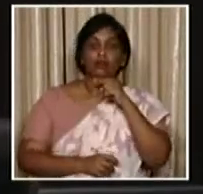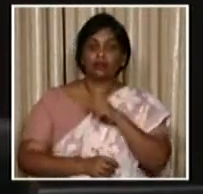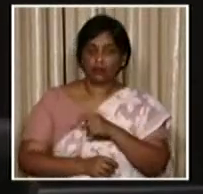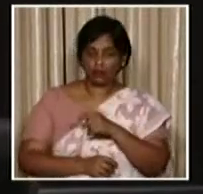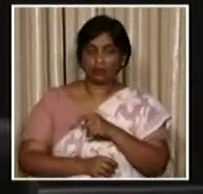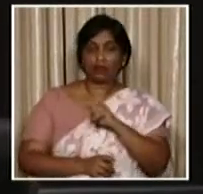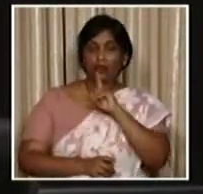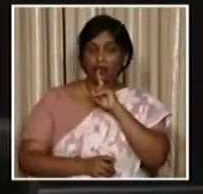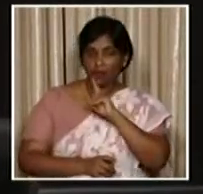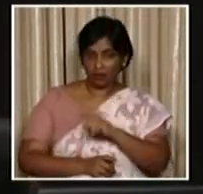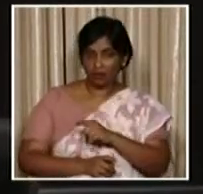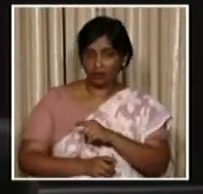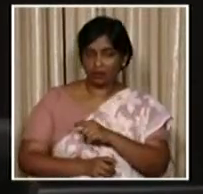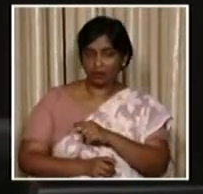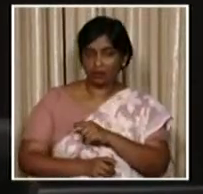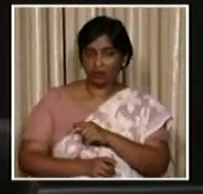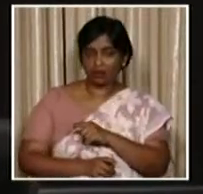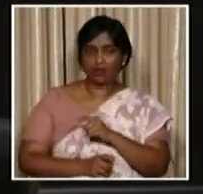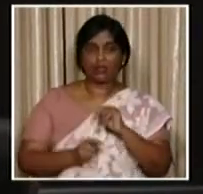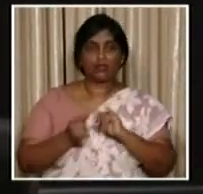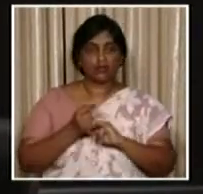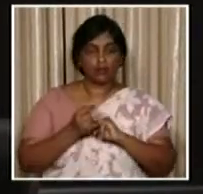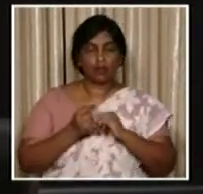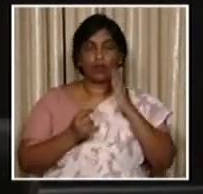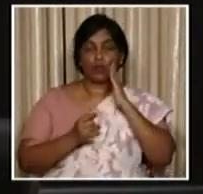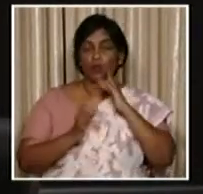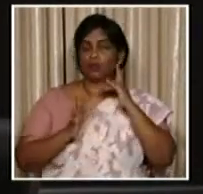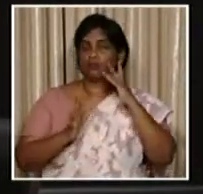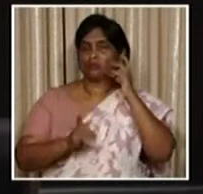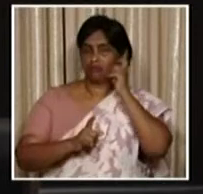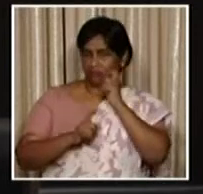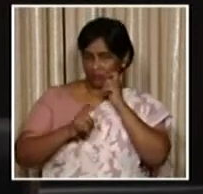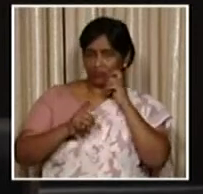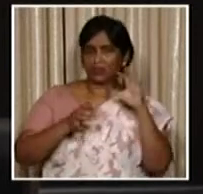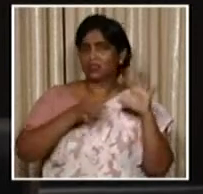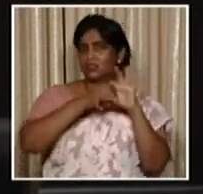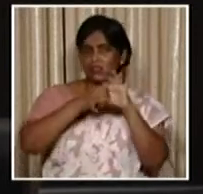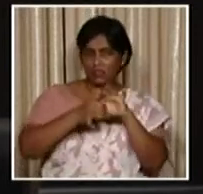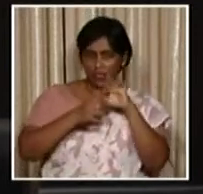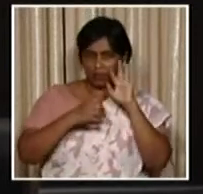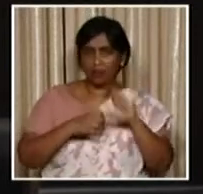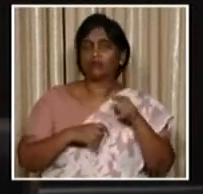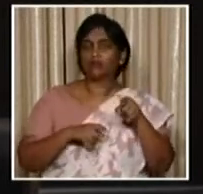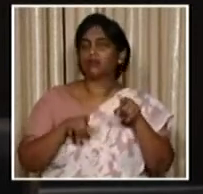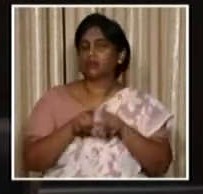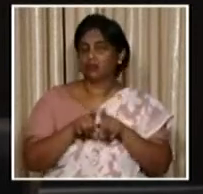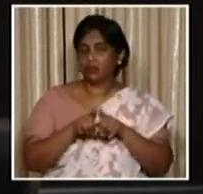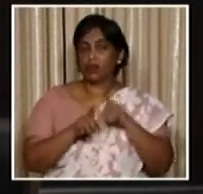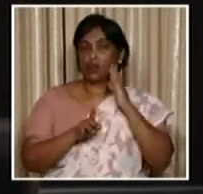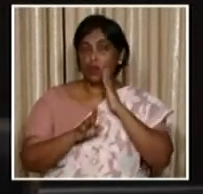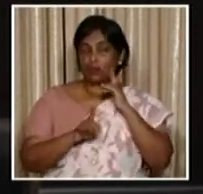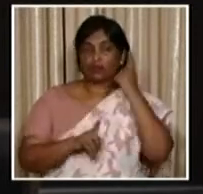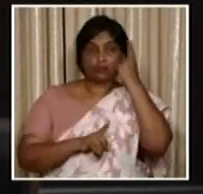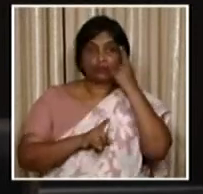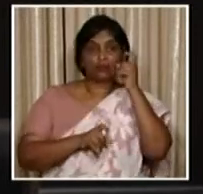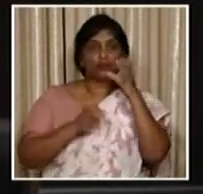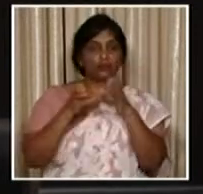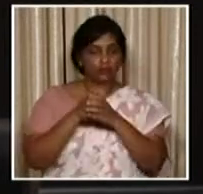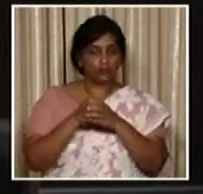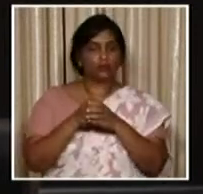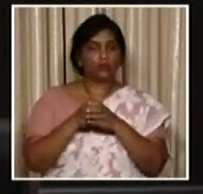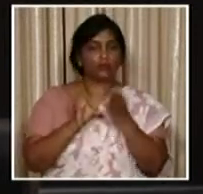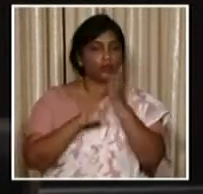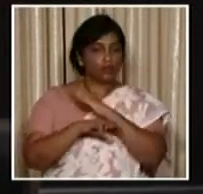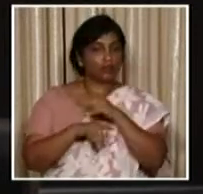ඒ අහද්දි සහරාන් විදේශීය අන්තවාදීන් සමග සම්බන්ධකම් පවත්වන බවට විදේශ බුද්ධි අංශ විසින්